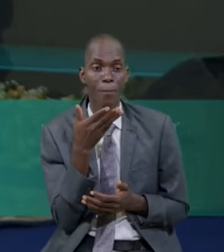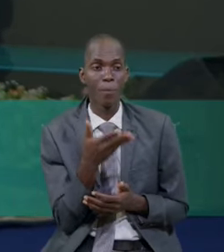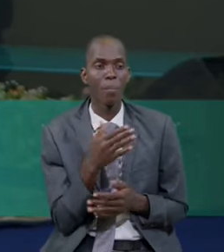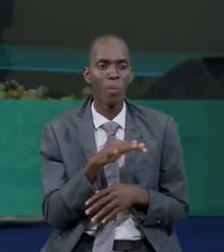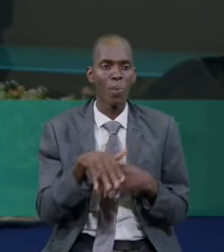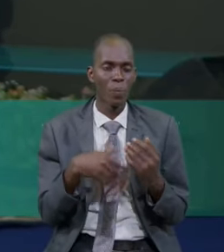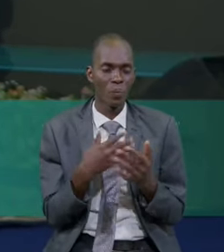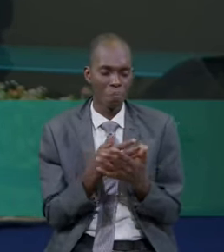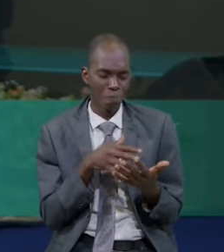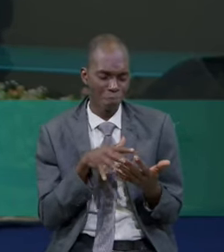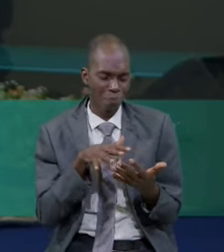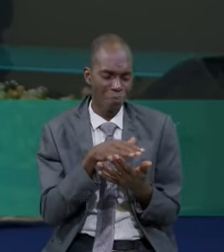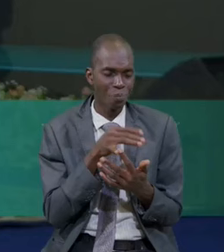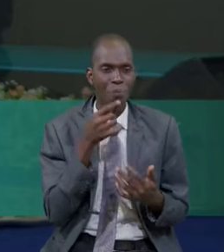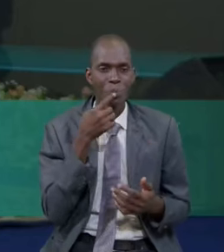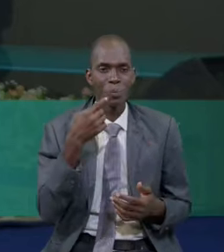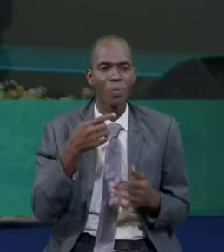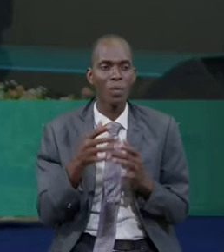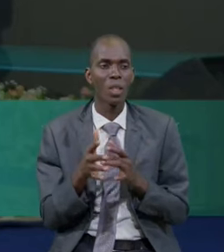13,